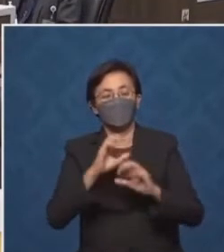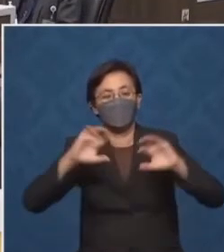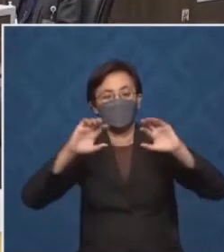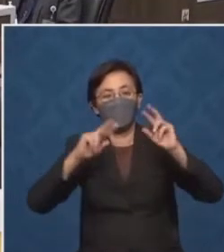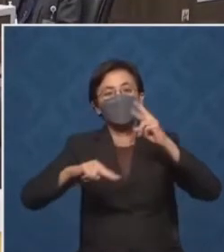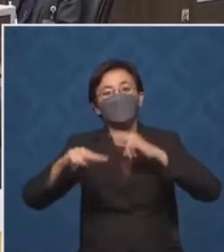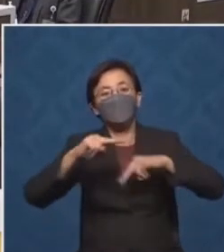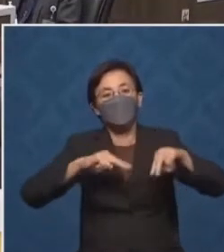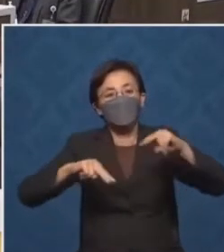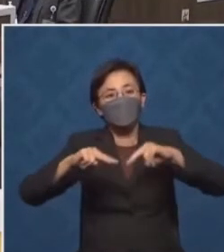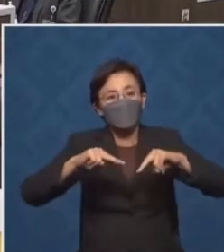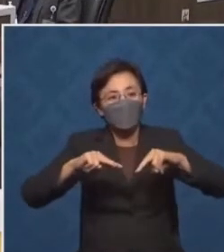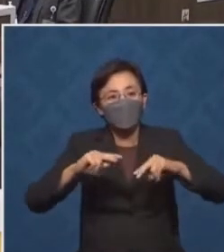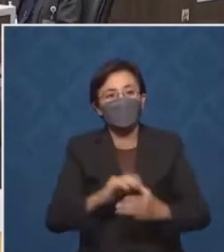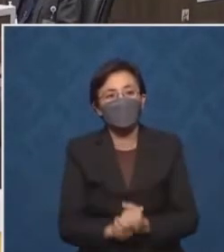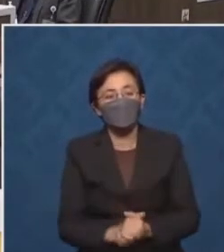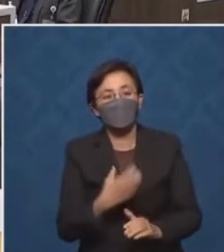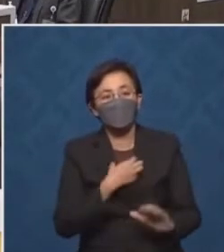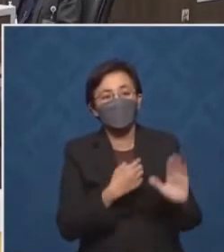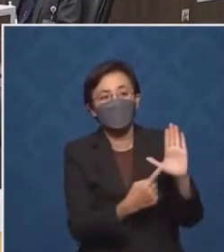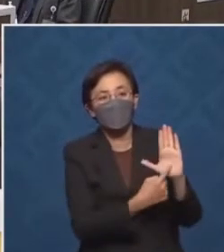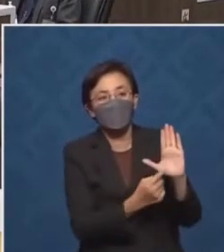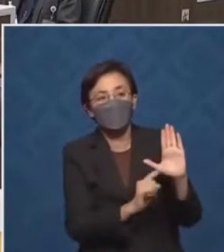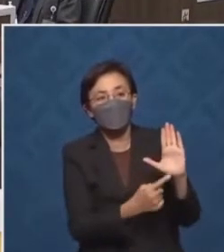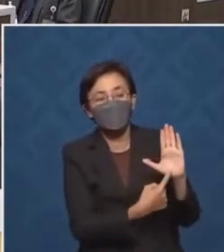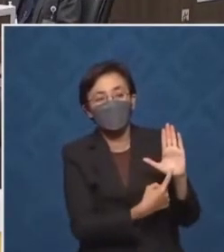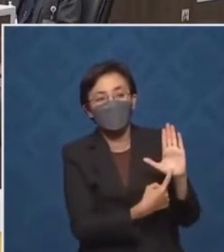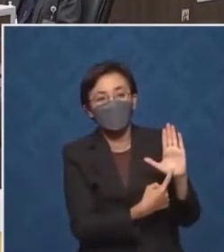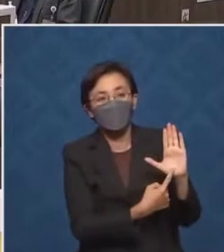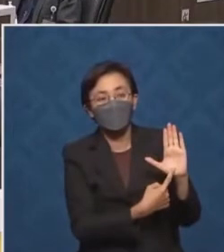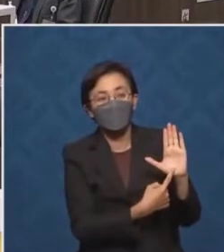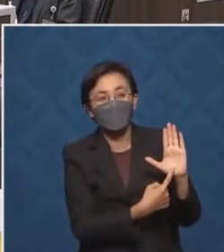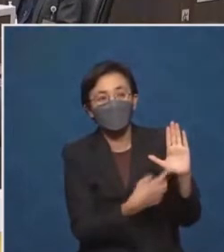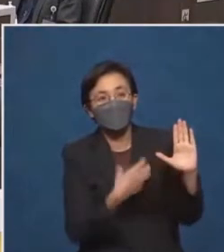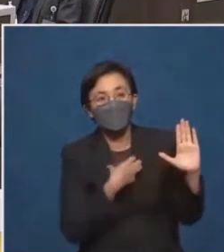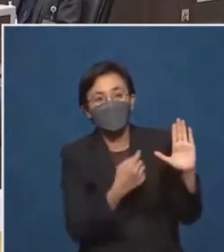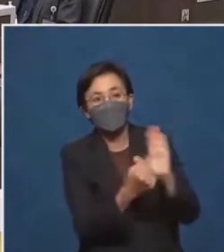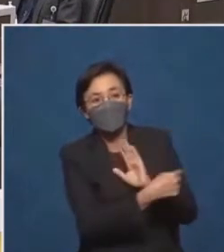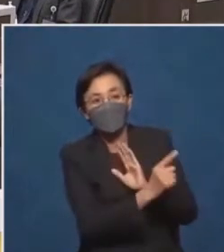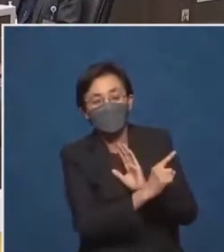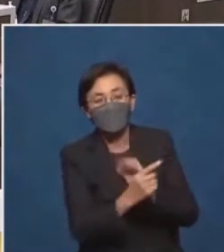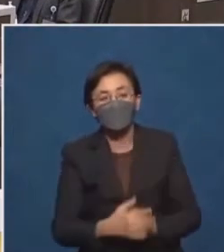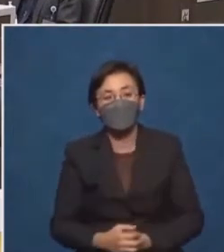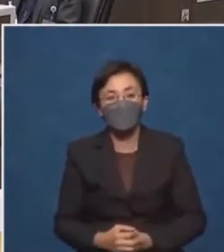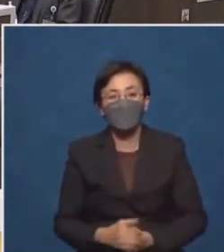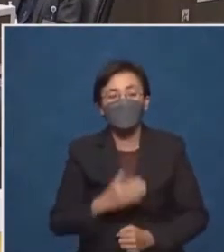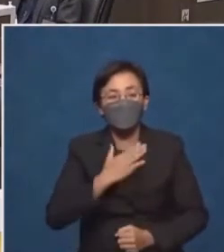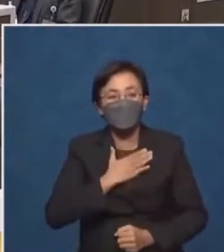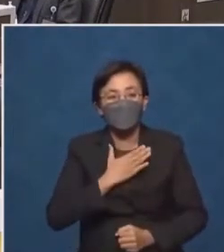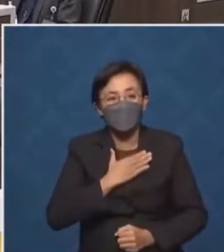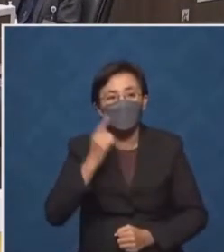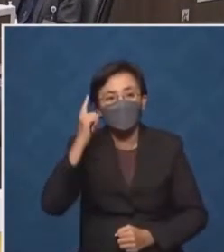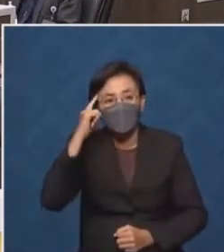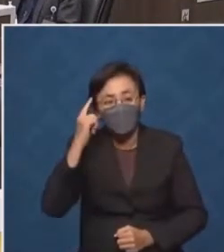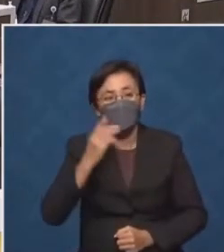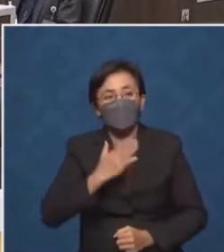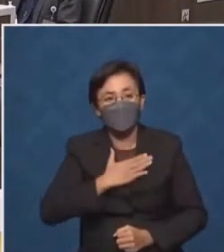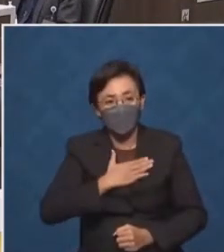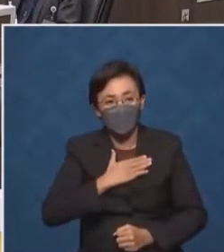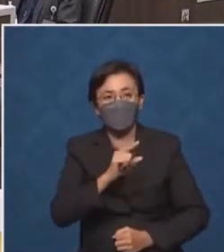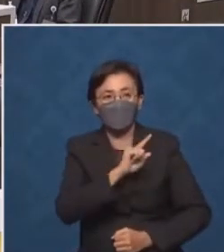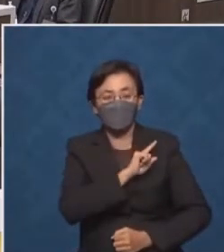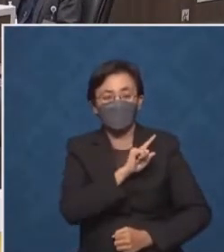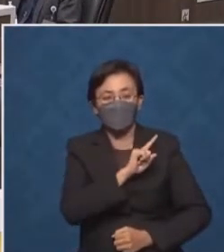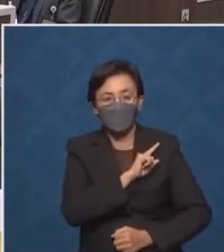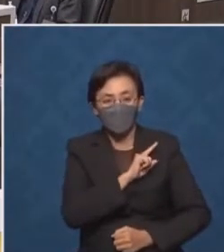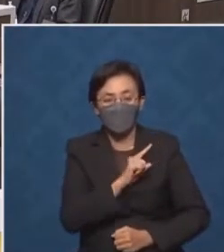ผมไมแ่ใจวจะเอาแบไมถมตามหอครัหอจะเอาแบบถมตามผมยังคิดว่าผมมความระบชอ recipes พอ